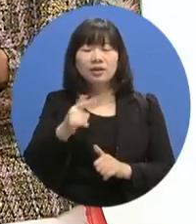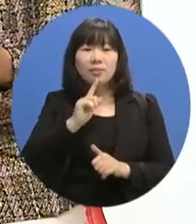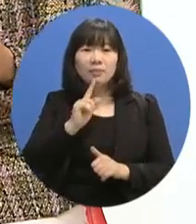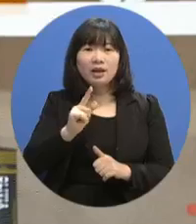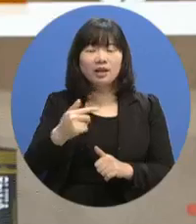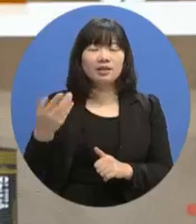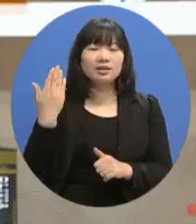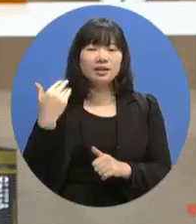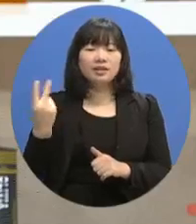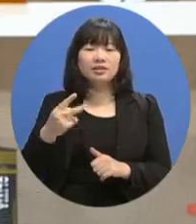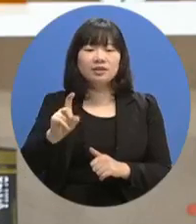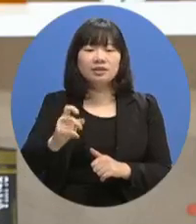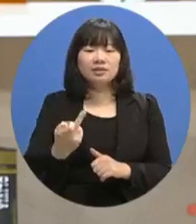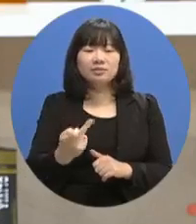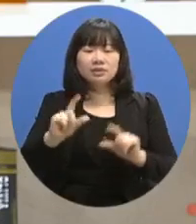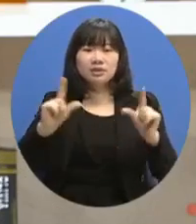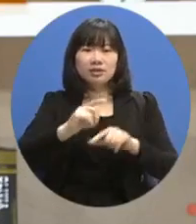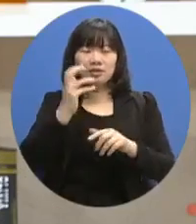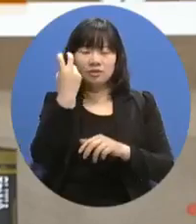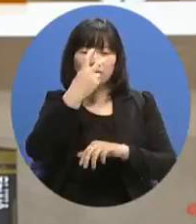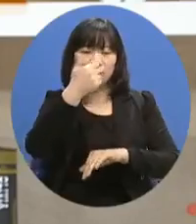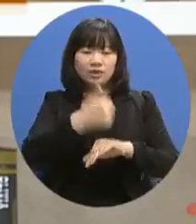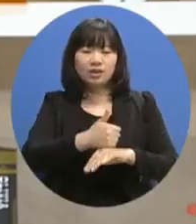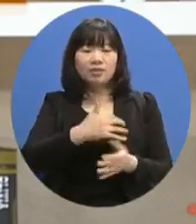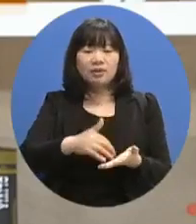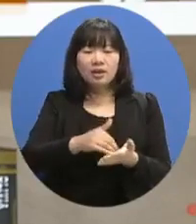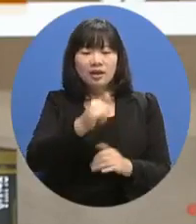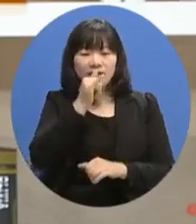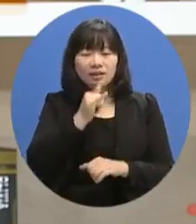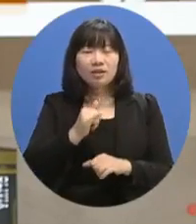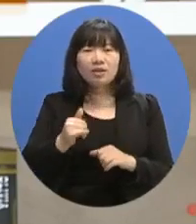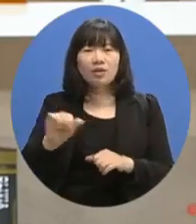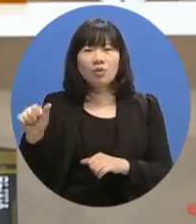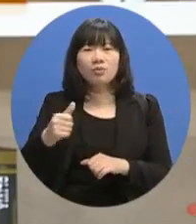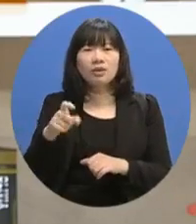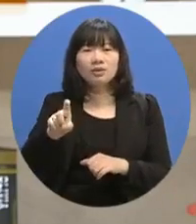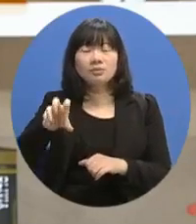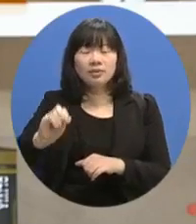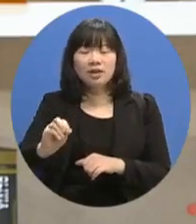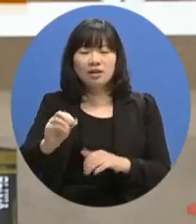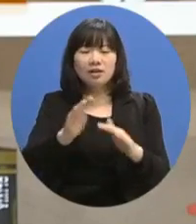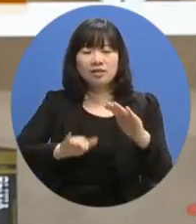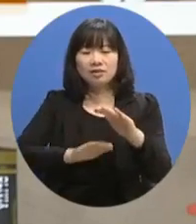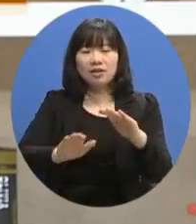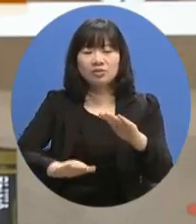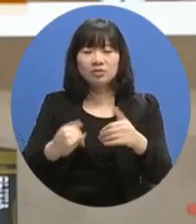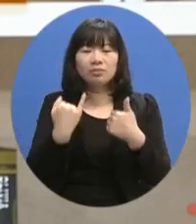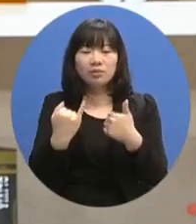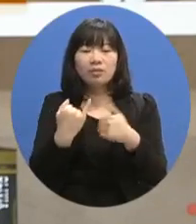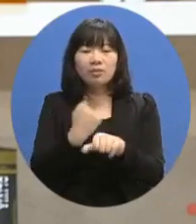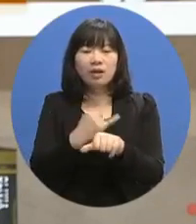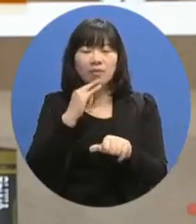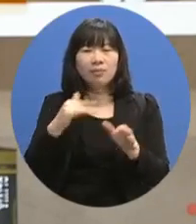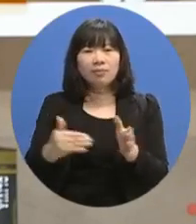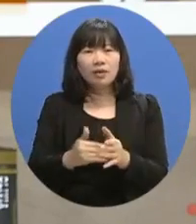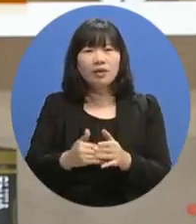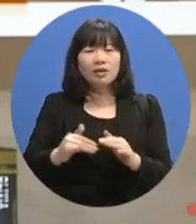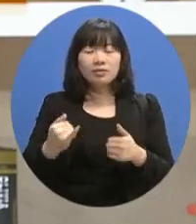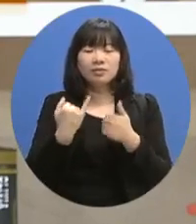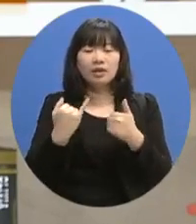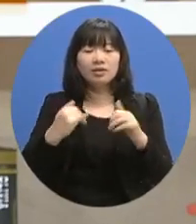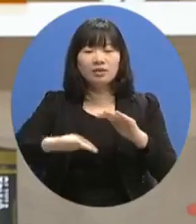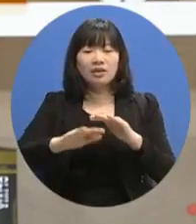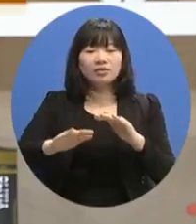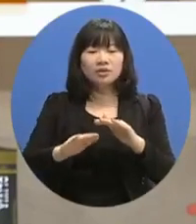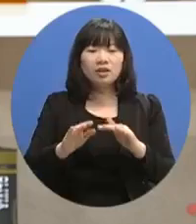지난 2012년 말에 통계청이 조사를 해서 발표를 했는데요. 510만 가구가 맞벌이를 하고 맞벌이 가정의